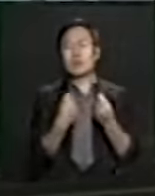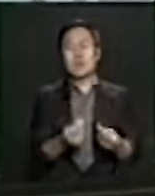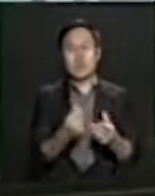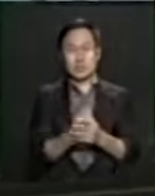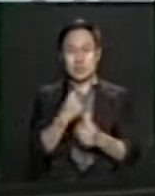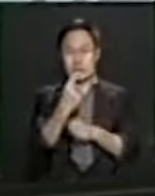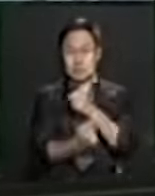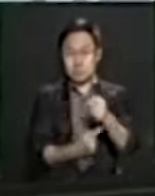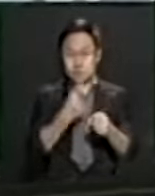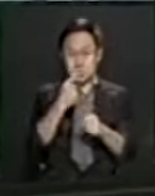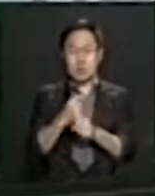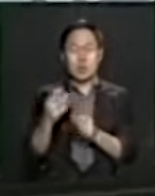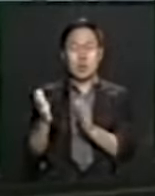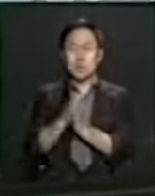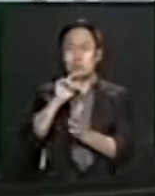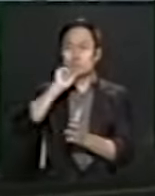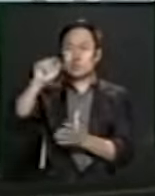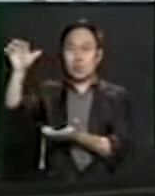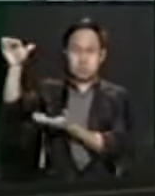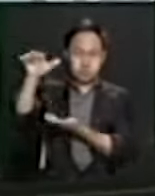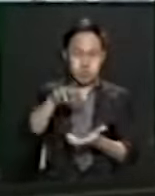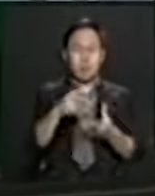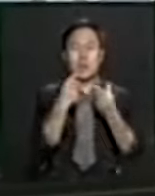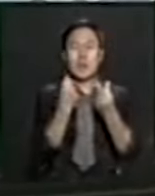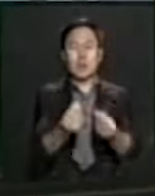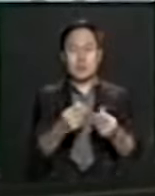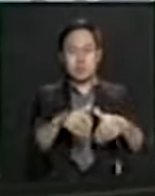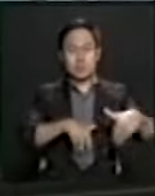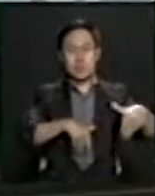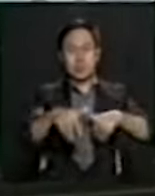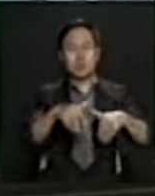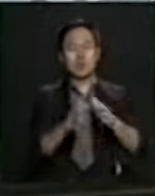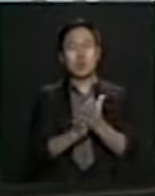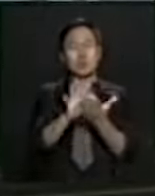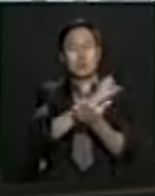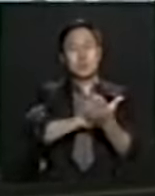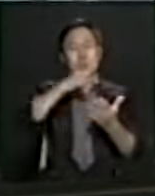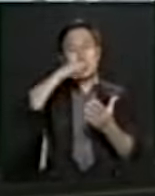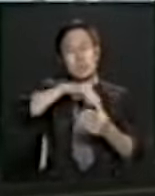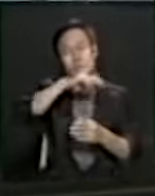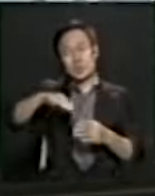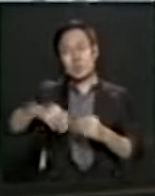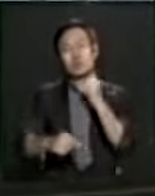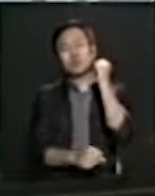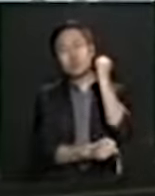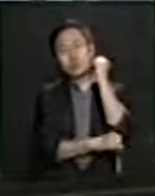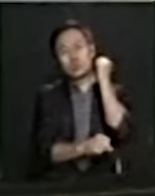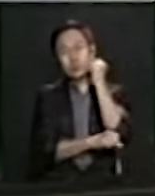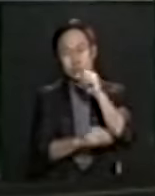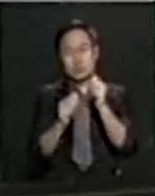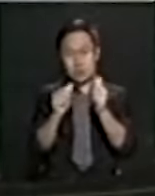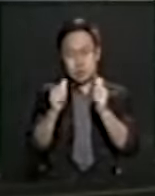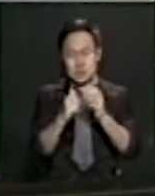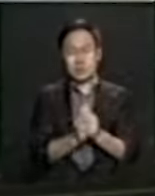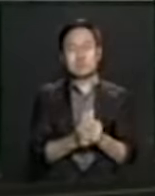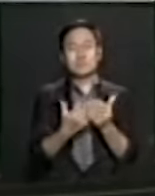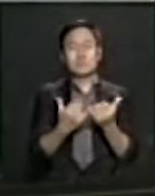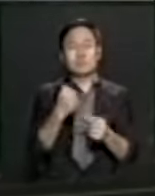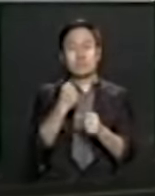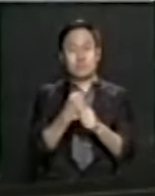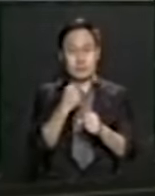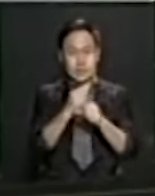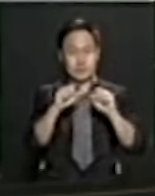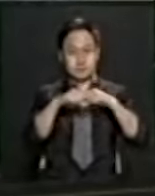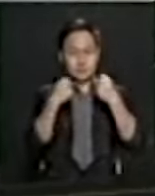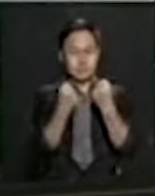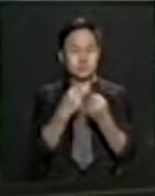ปีนึงหลายพันคันที่จะ มามอบให้ กับทั่วประเทศให้กับเด็กยากจนทั้งหมดเลยอันนี้ก็เป็นสิ่งที่เ